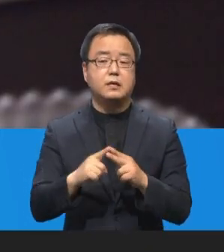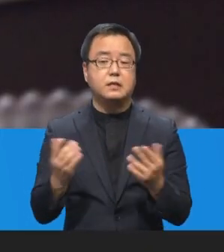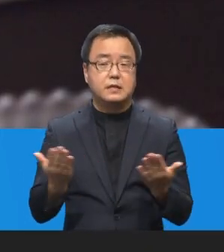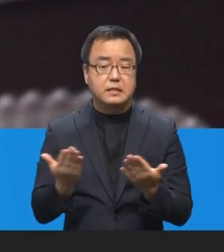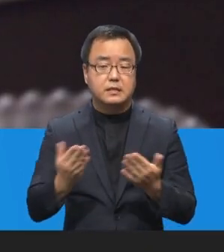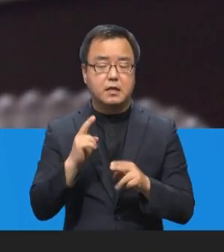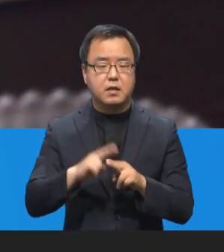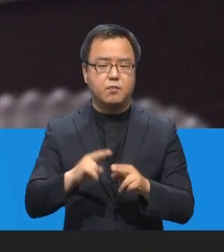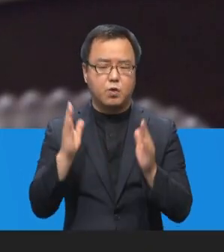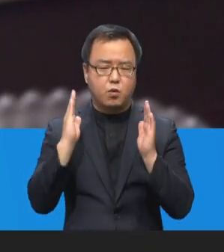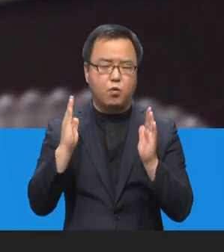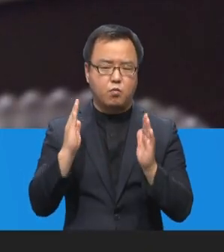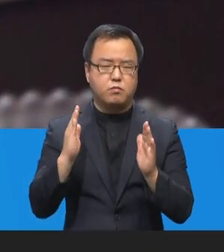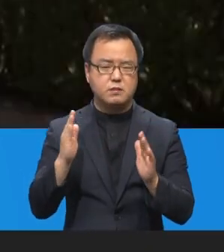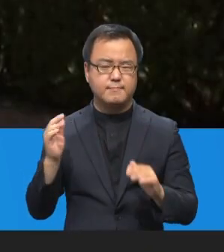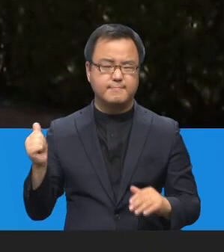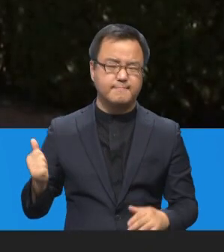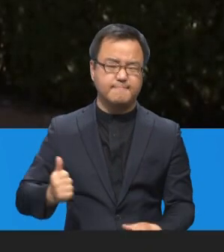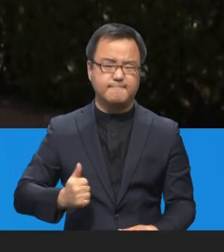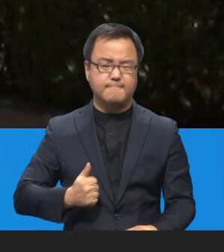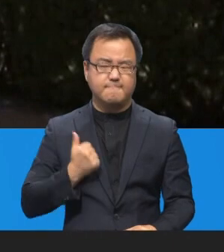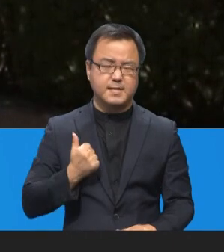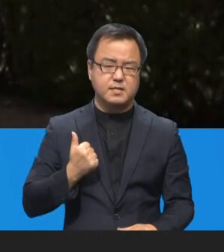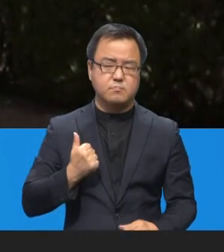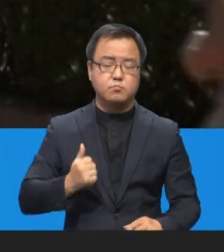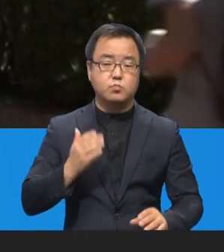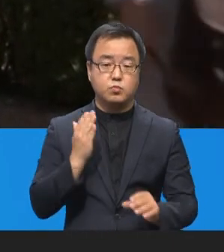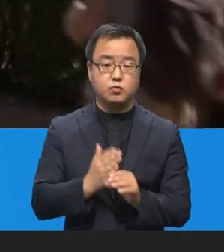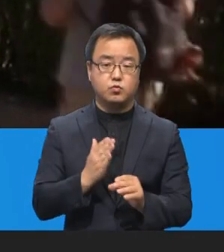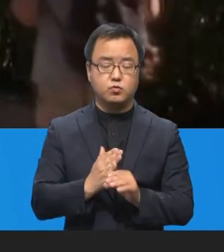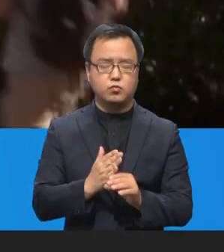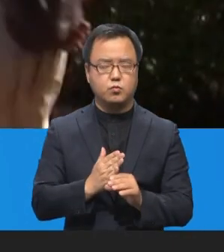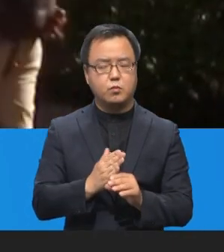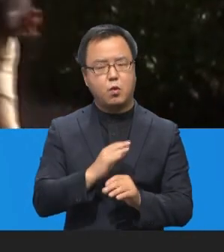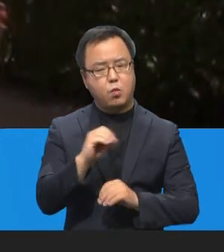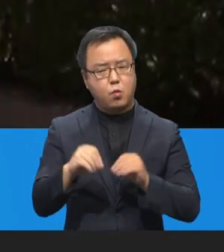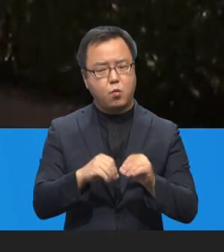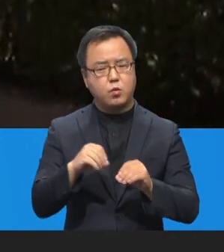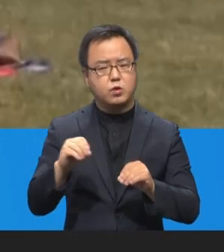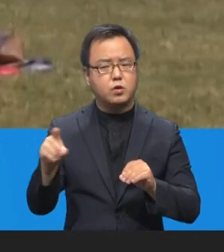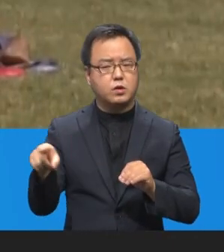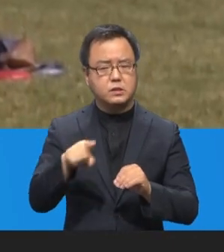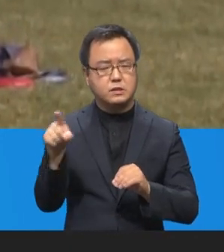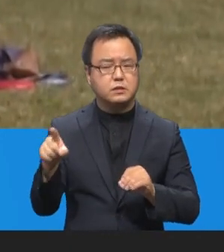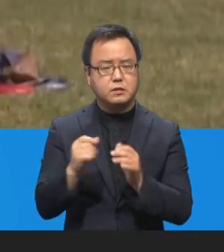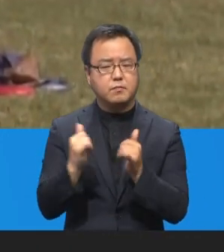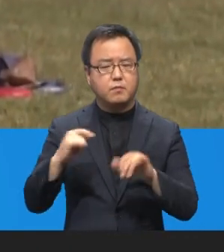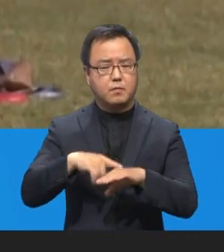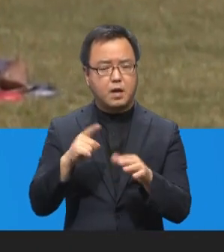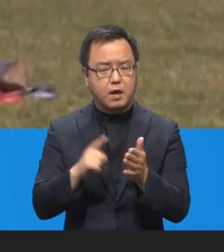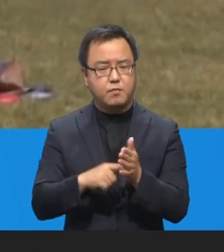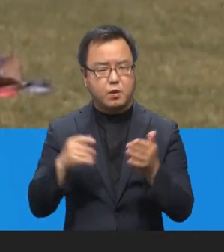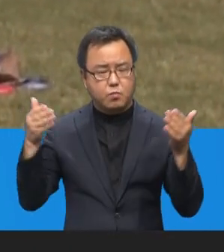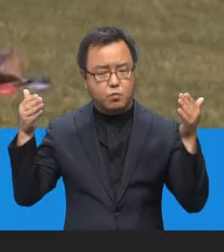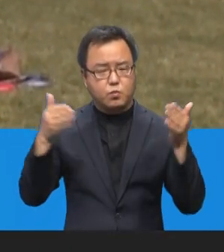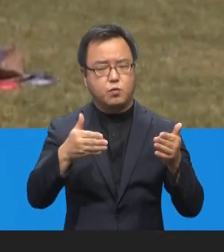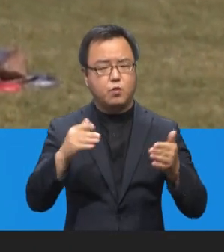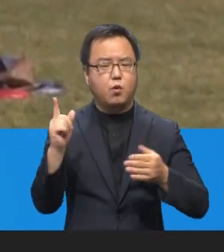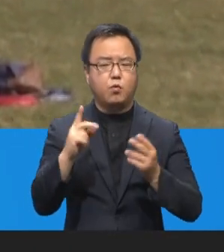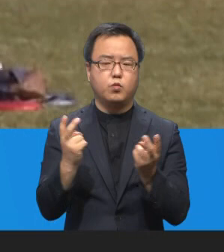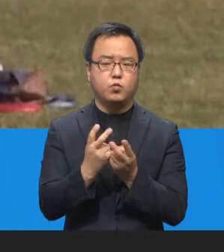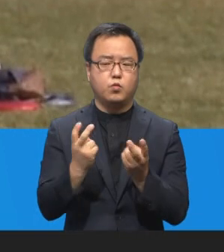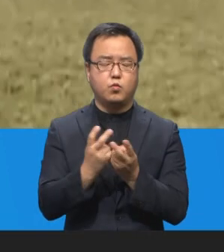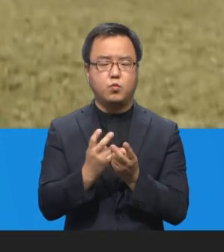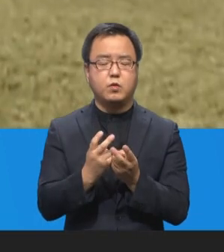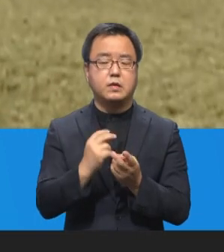학업 불안에 대한 분노가 굉장히 높은 상황이기 때문에 또 이 민심이 어떻게 선거에 반영될지는 두고 봐야 할 문제라는 전망도